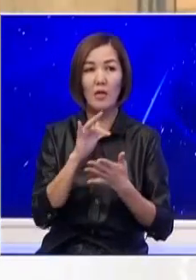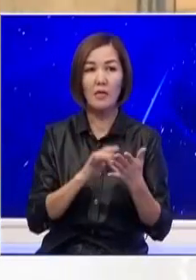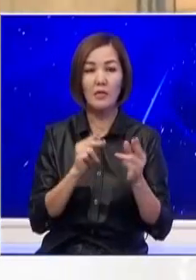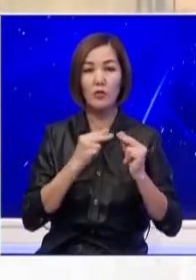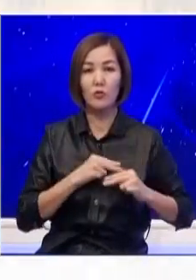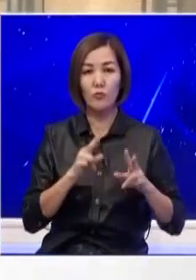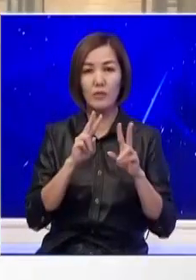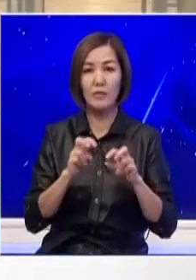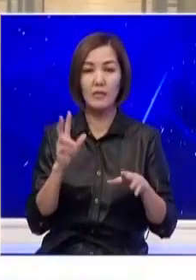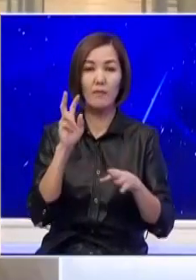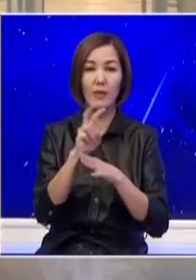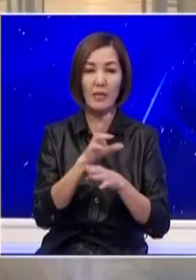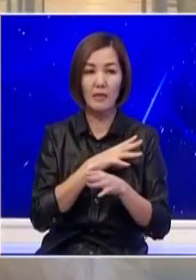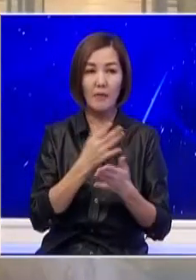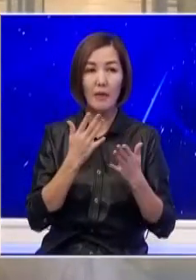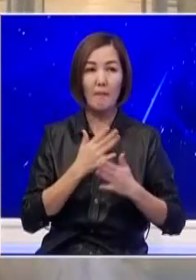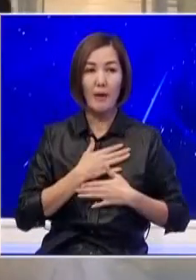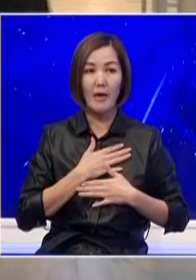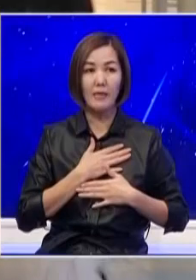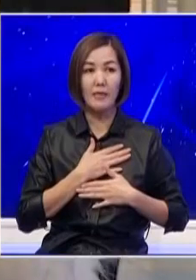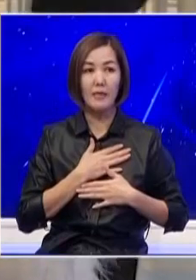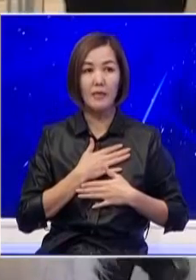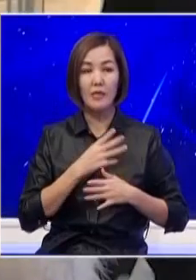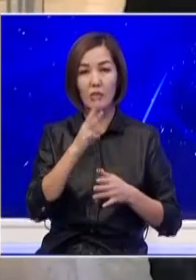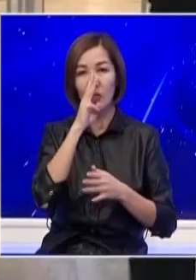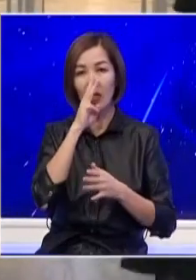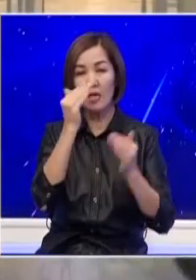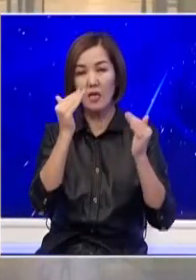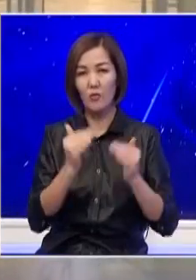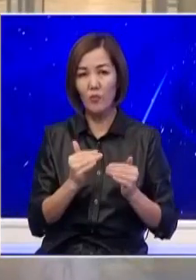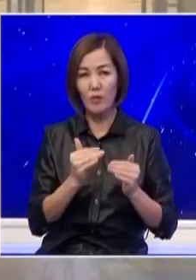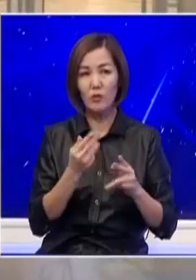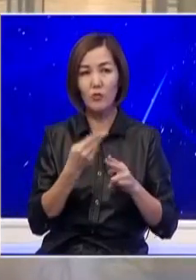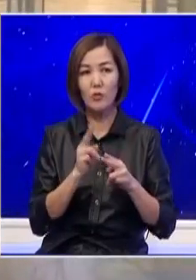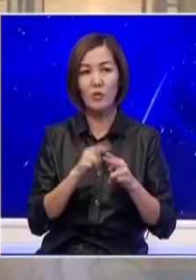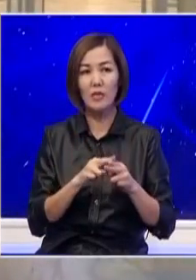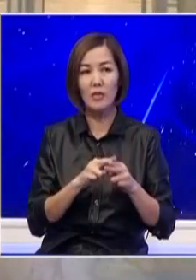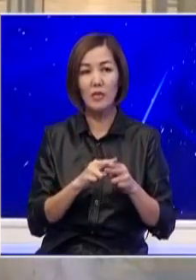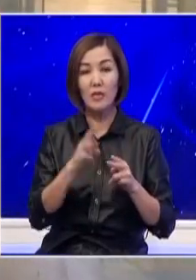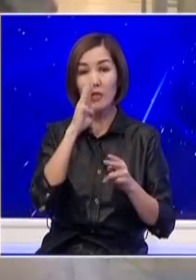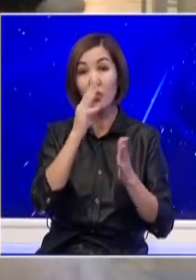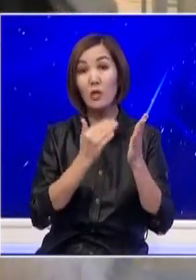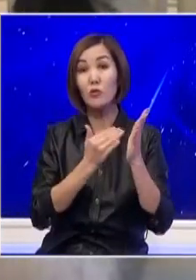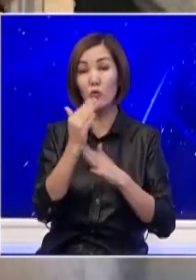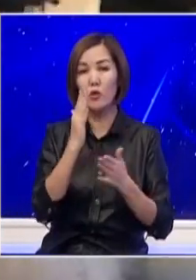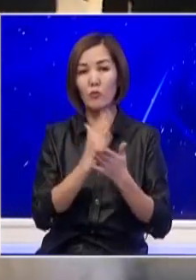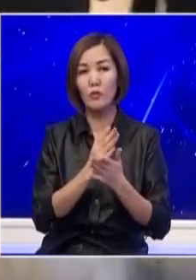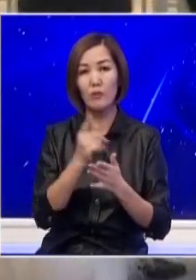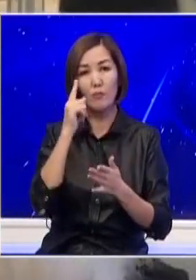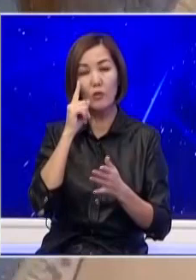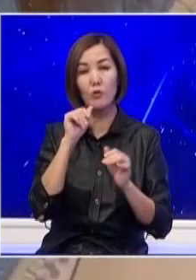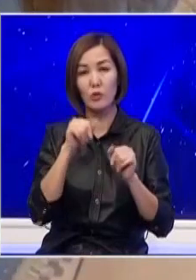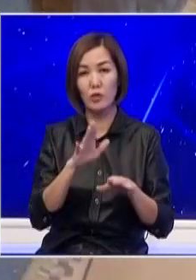іздеп келгенмін. Енді маған осы жақтағы жалақылар аз болып отыр, сондықтан егер де жоғарылатып атса, мен ойланып